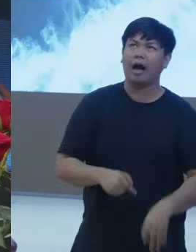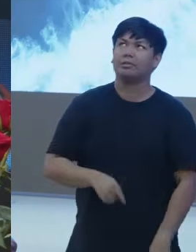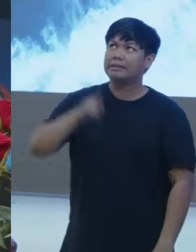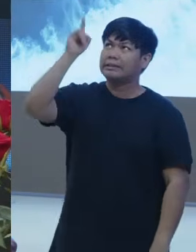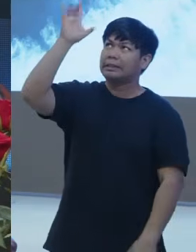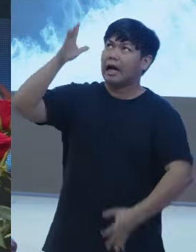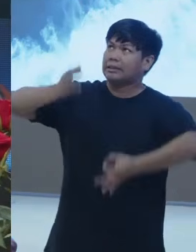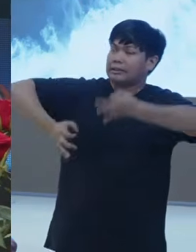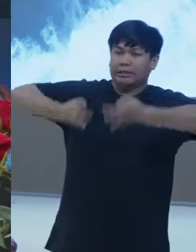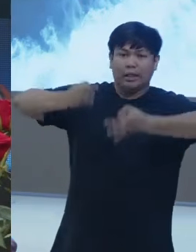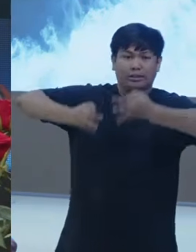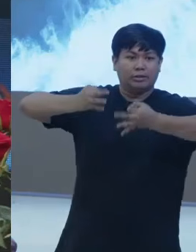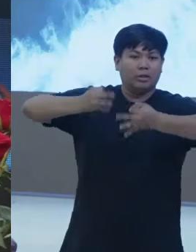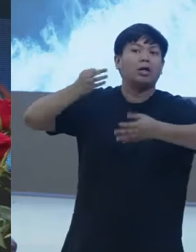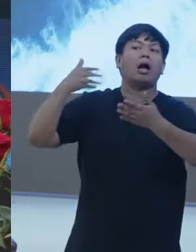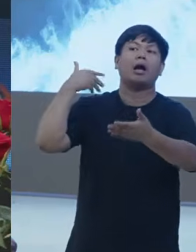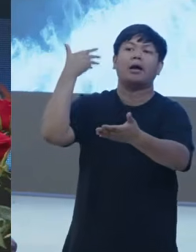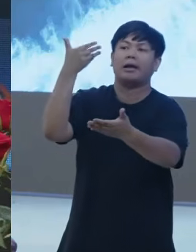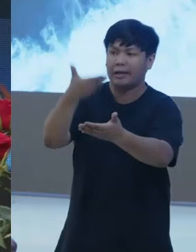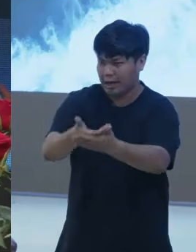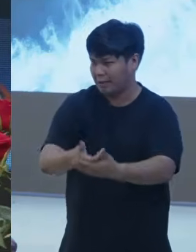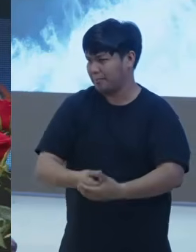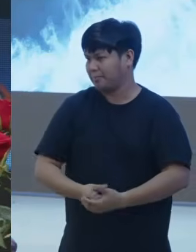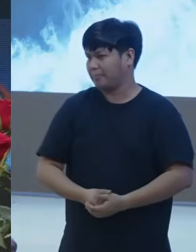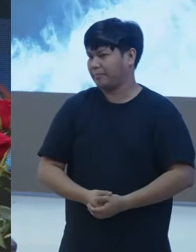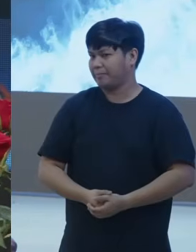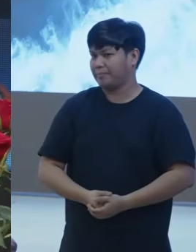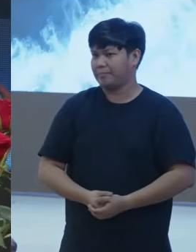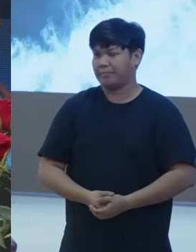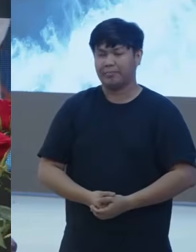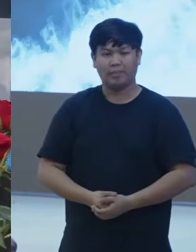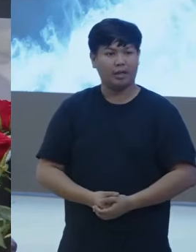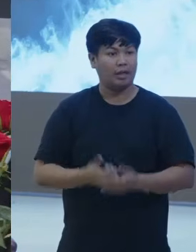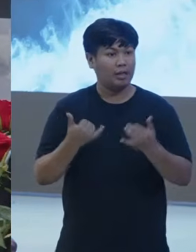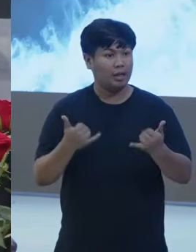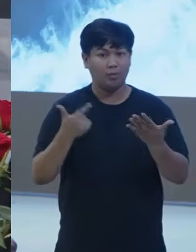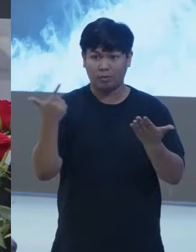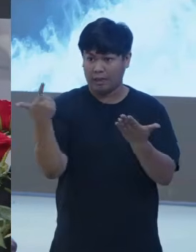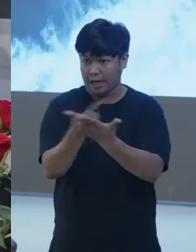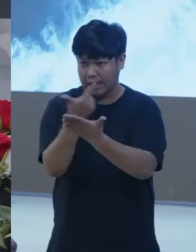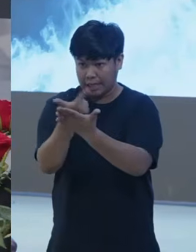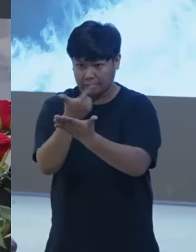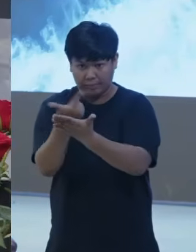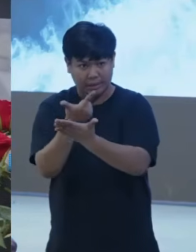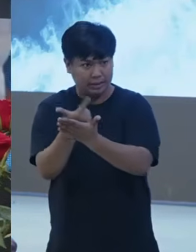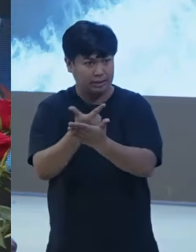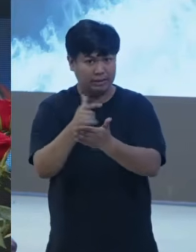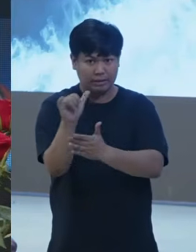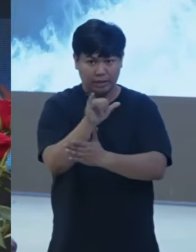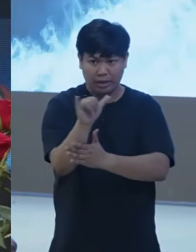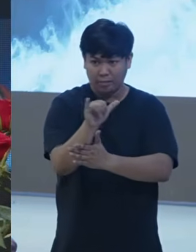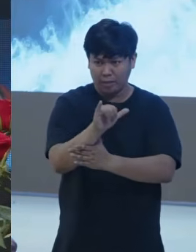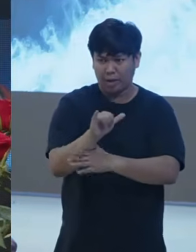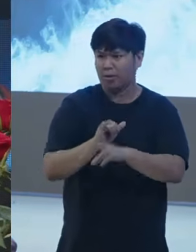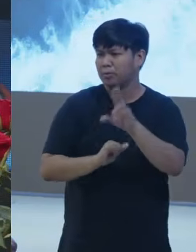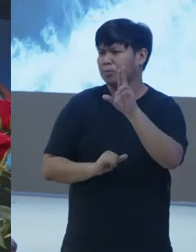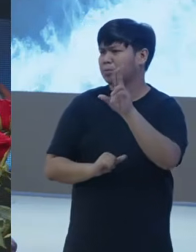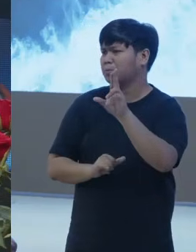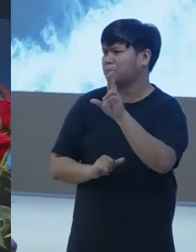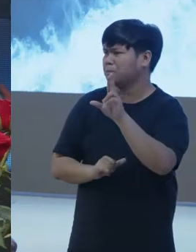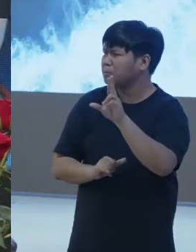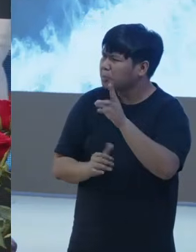ito ay may tuturing natin na gospel. Gospel of salvation. Sapagkat ang gospel, mga